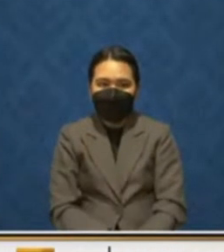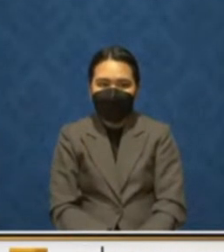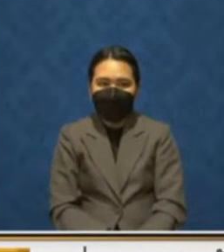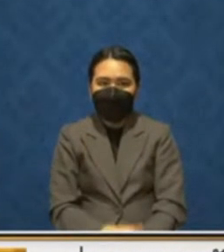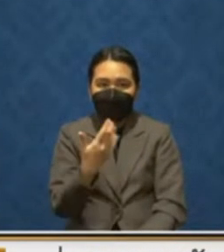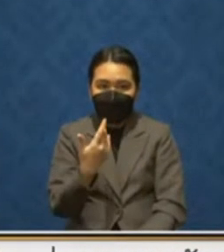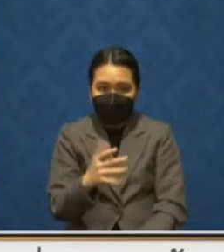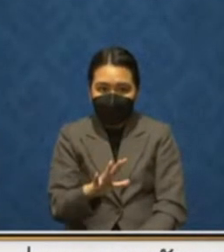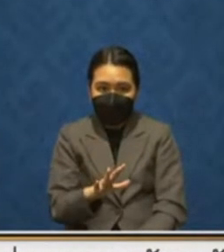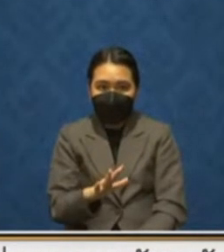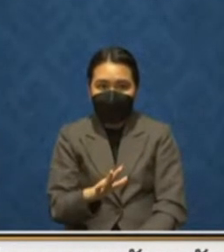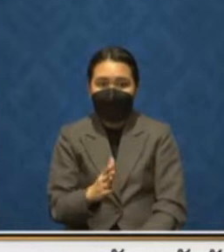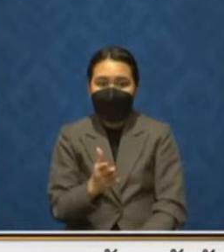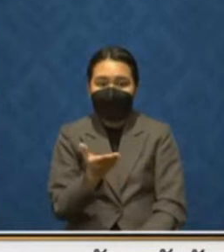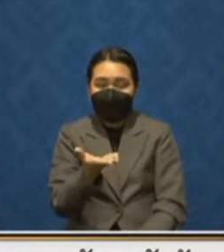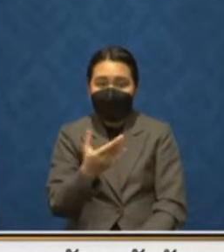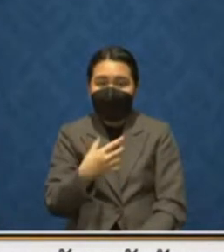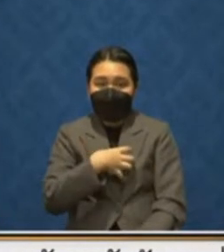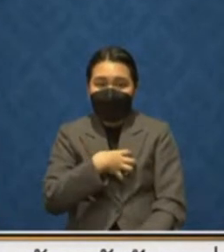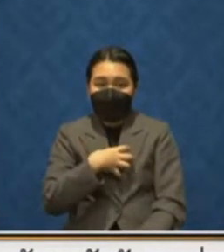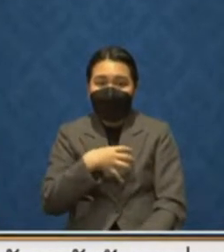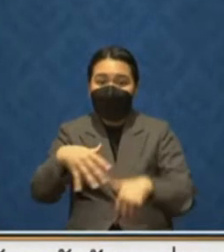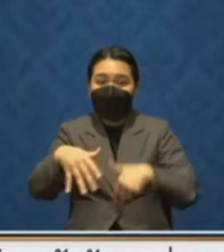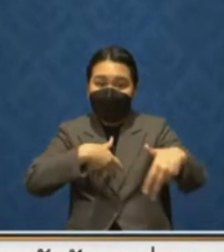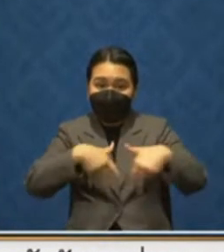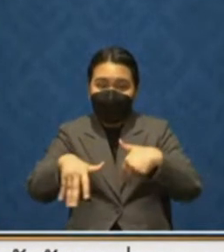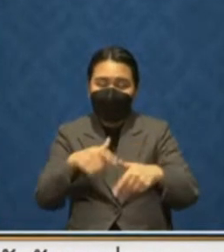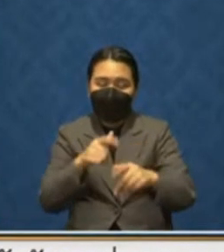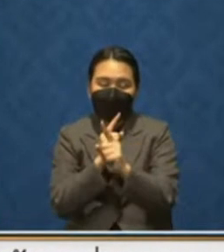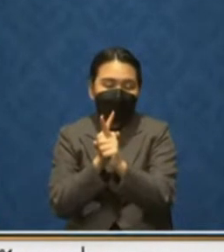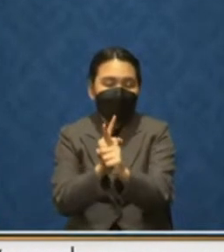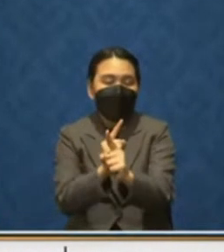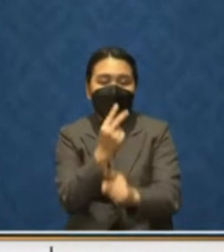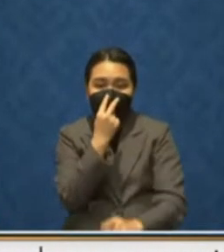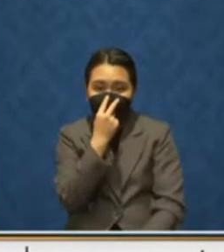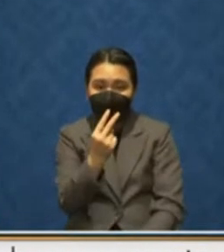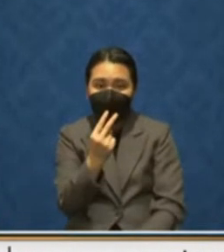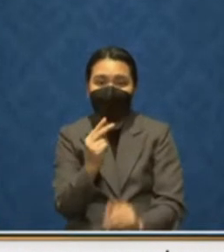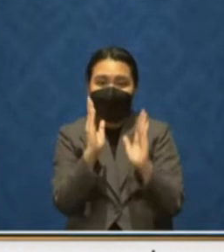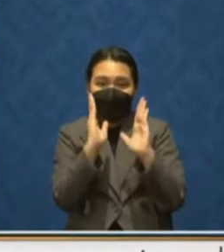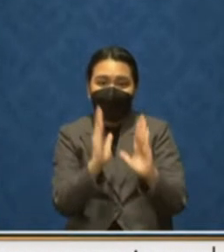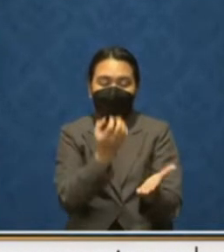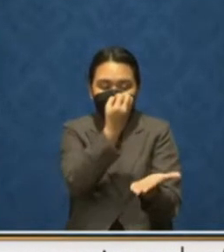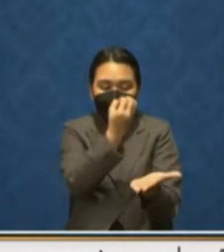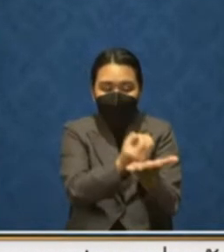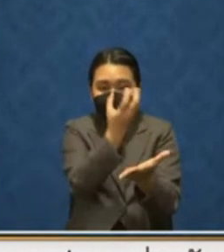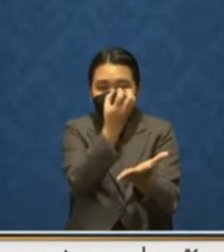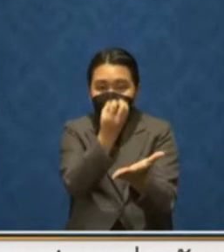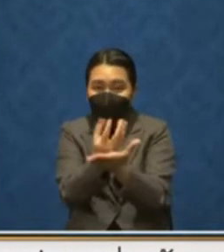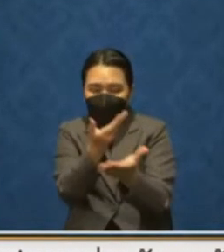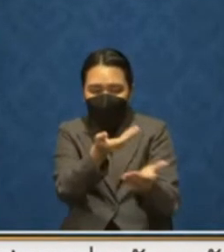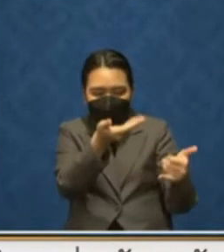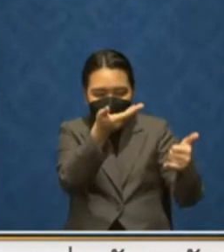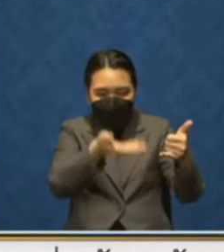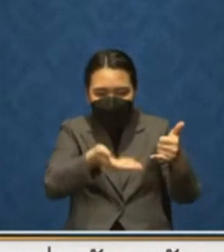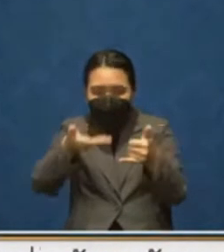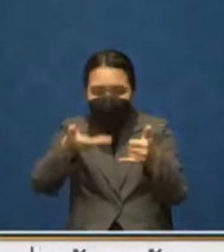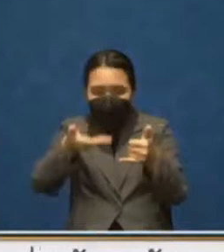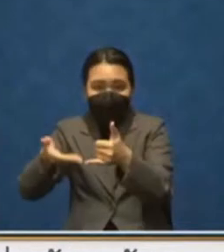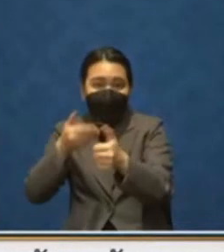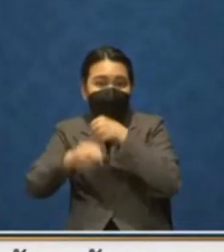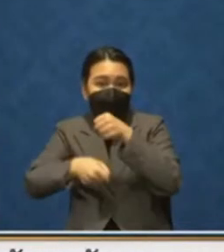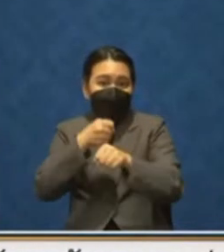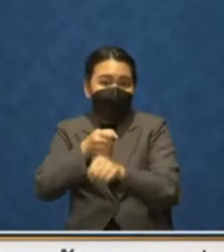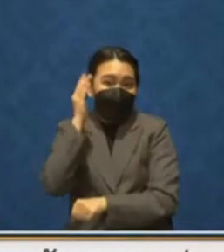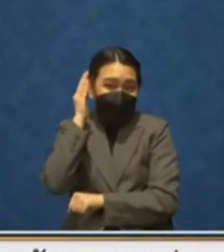สั้นอยากให้ผมอยากให้ท่านหรือที่เข้ามาฉายชนองค์ติดตามต่อไปไม้เศษที่แล้วนี้นะครับปีต่อไปจะต้อง